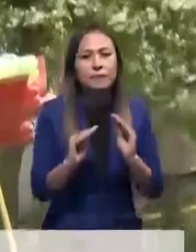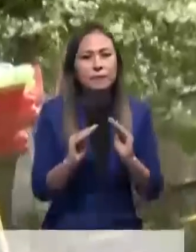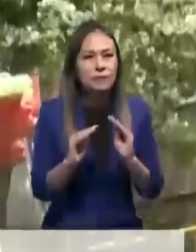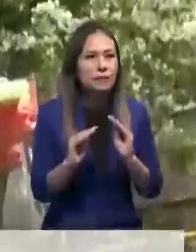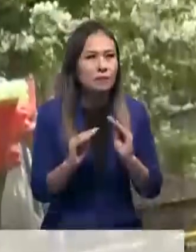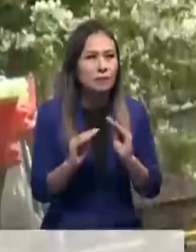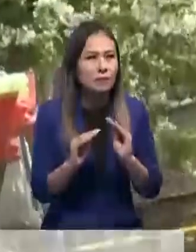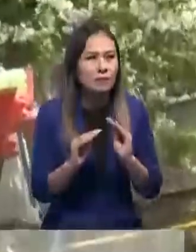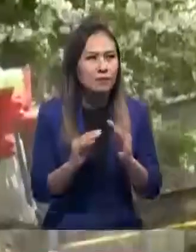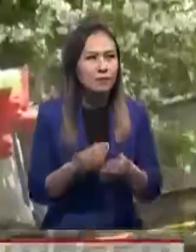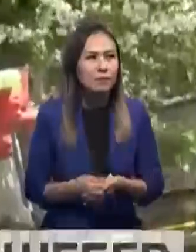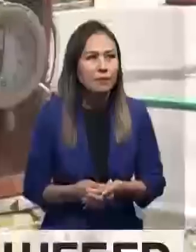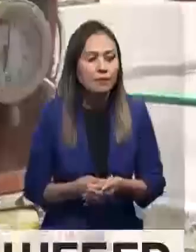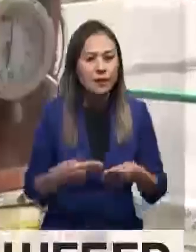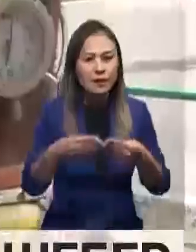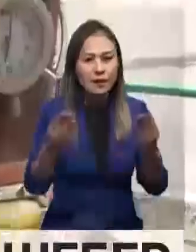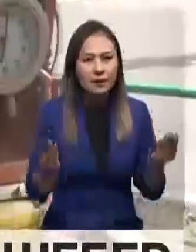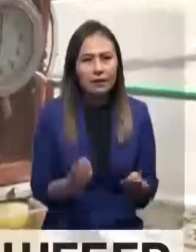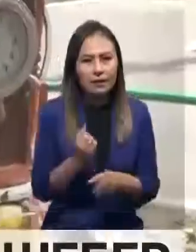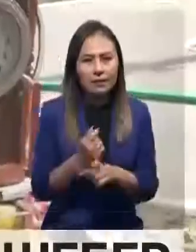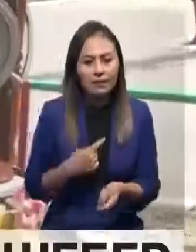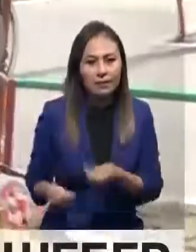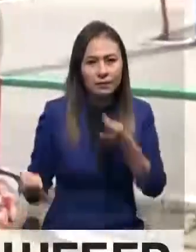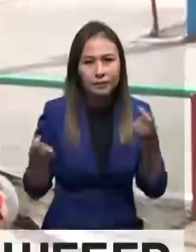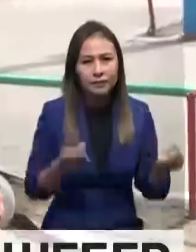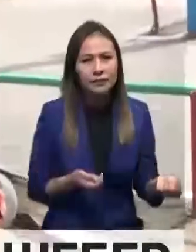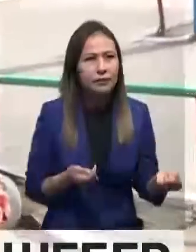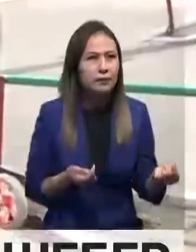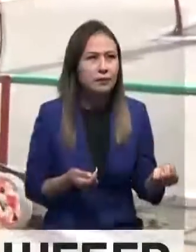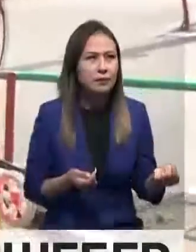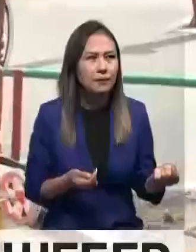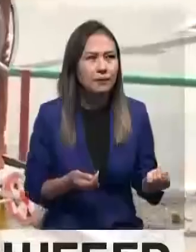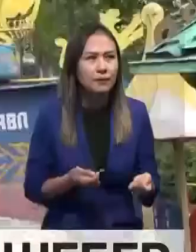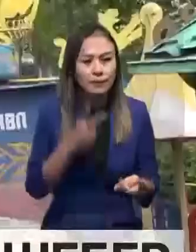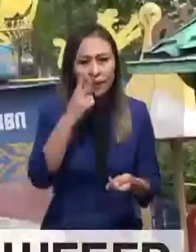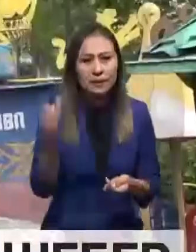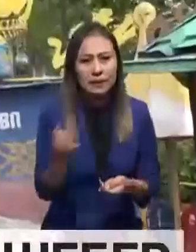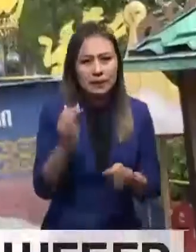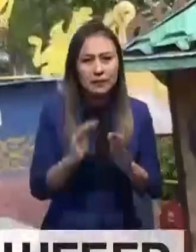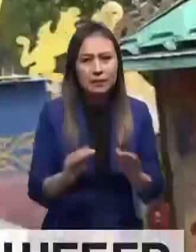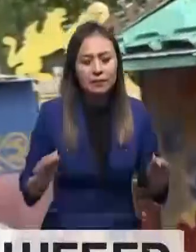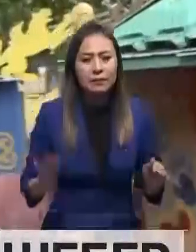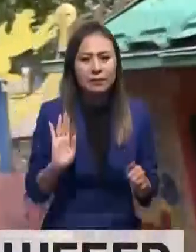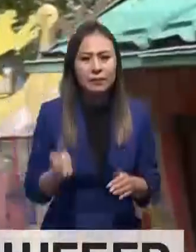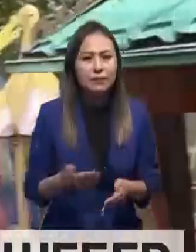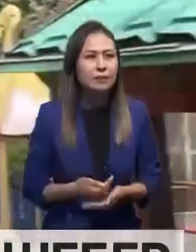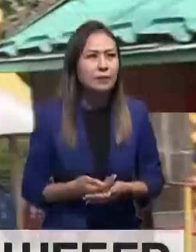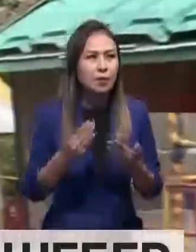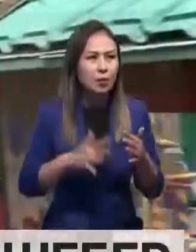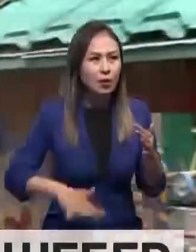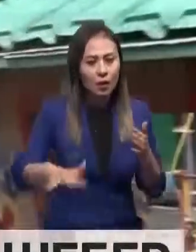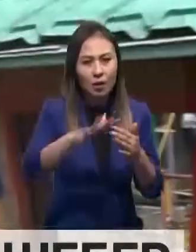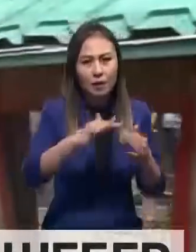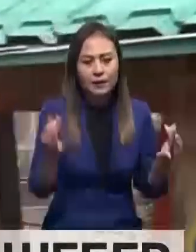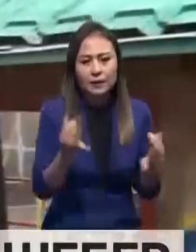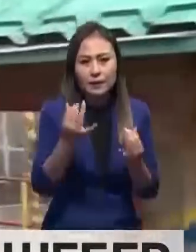ғой, тәрек ұры. Тәрекінің несі соныкін алып келіп. Соншалай қызық болады балаларға, қызық қой. Бұл ауланың осындай